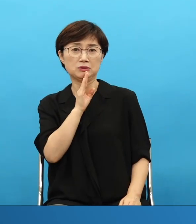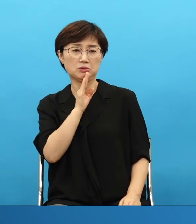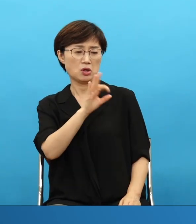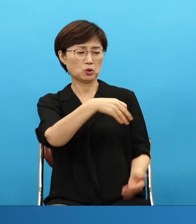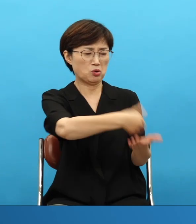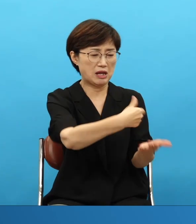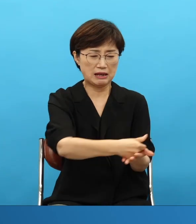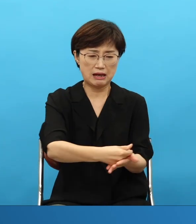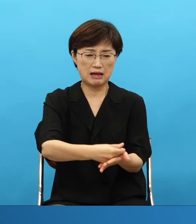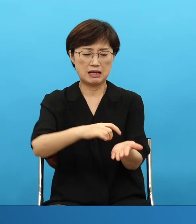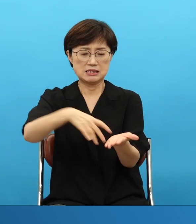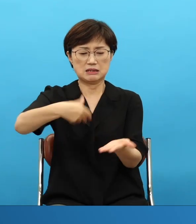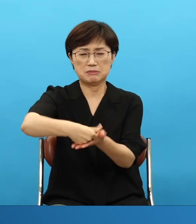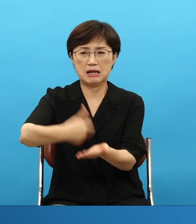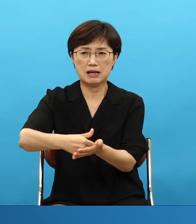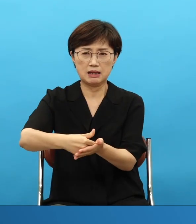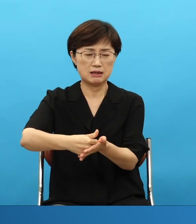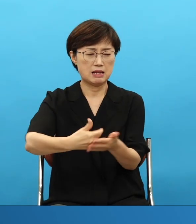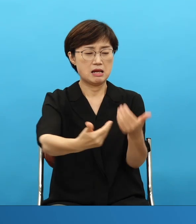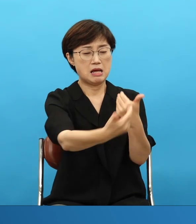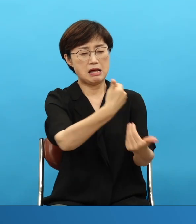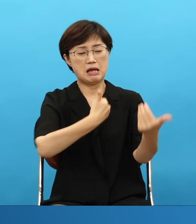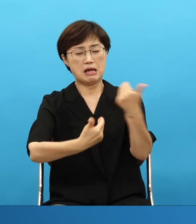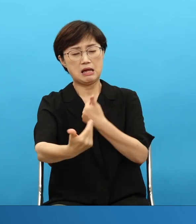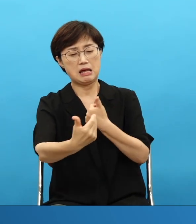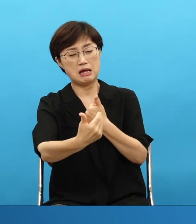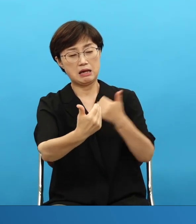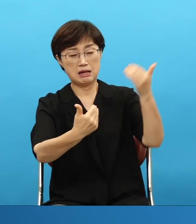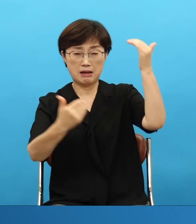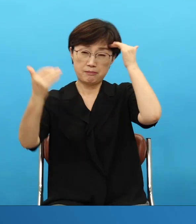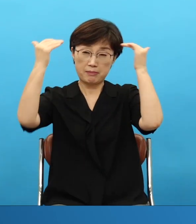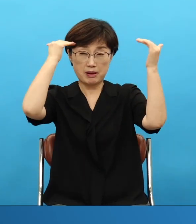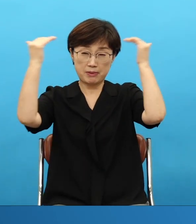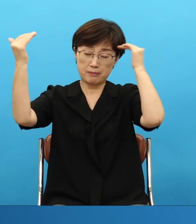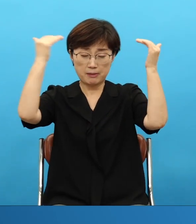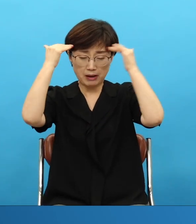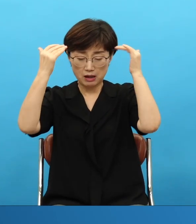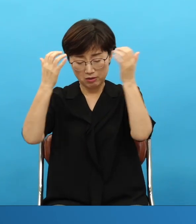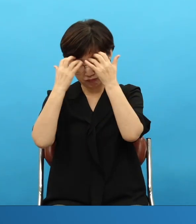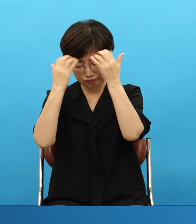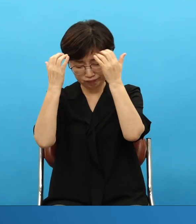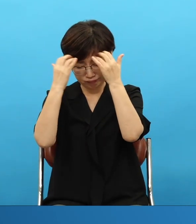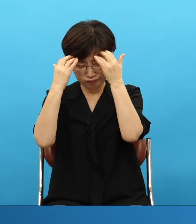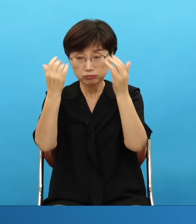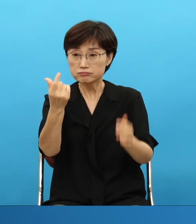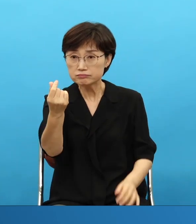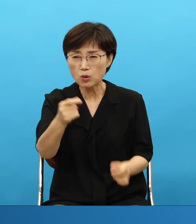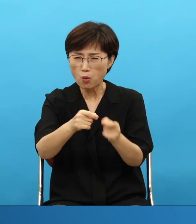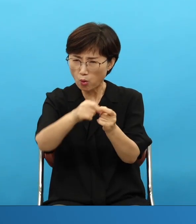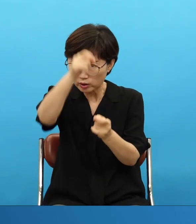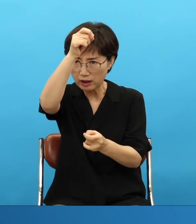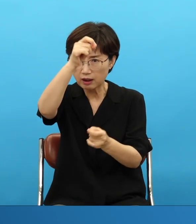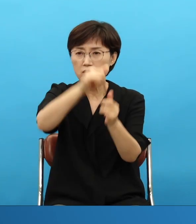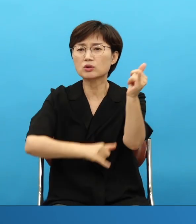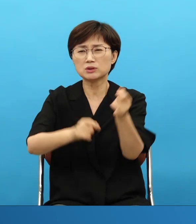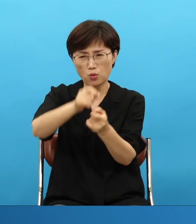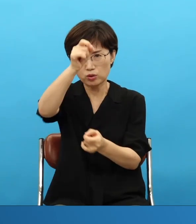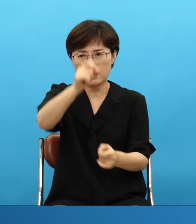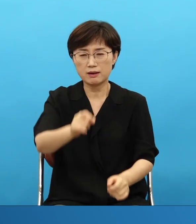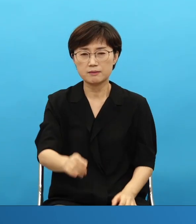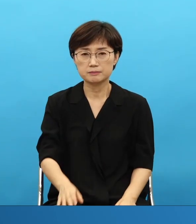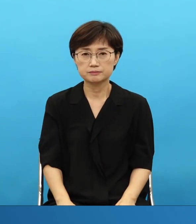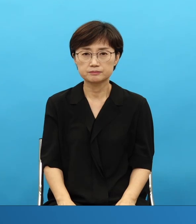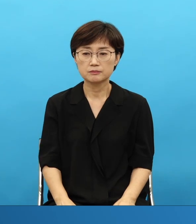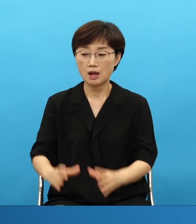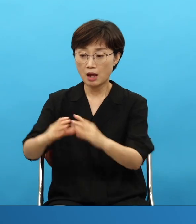세금 내라 그랬잖아요. Why would other countries come and tell us to raise a king or not, raise taxes or not, give us money or not?